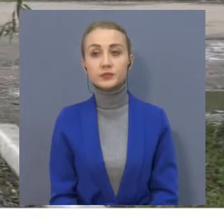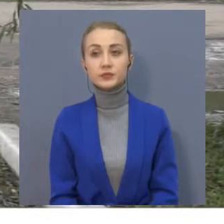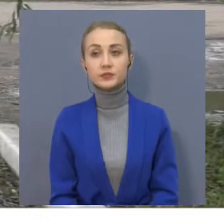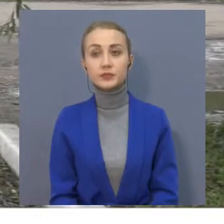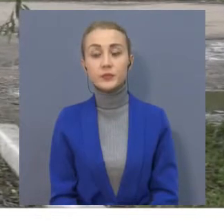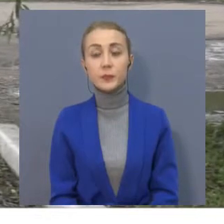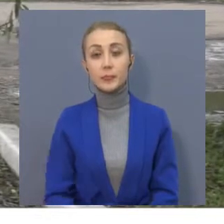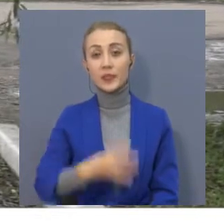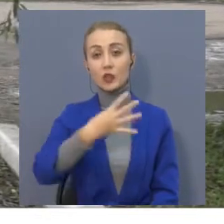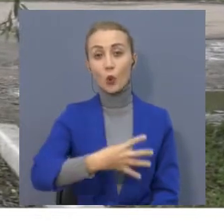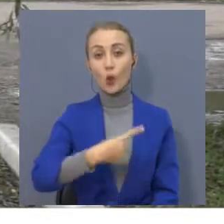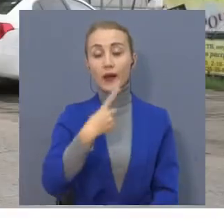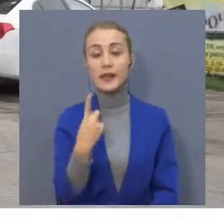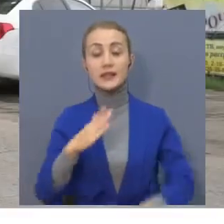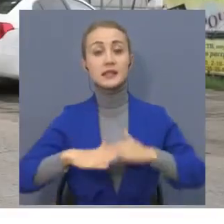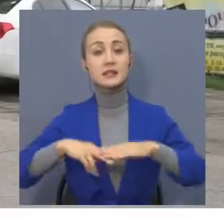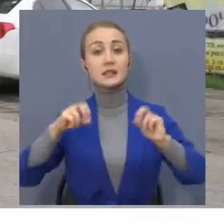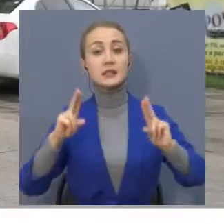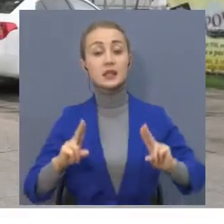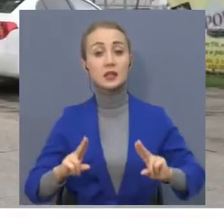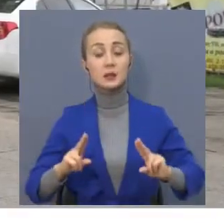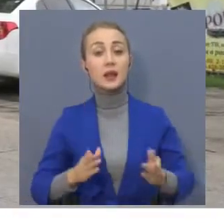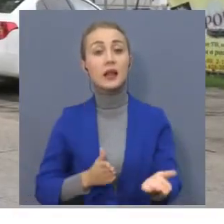Жастар тәжірибесінен өткен мамандардың төртеуі тұрақты жұмысқа